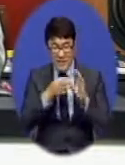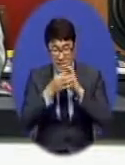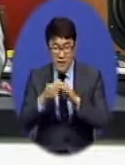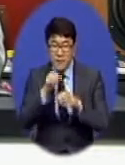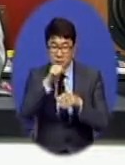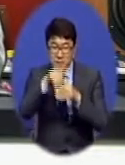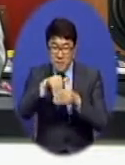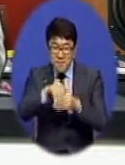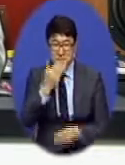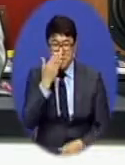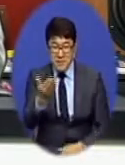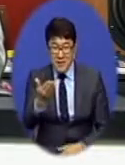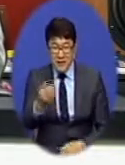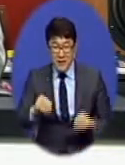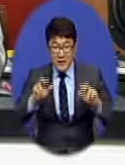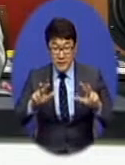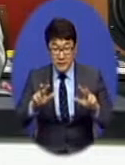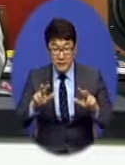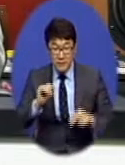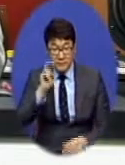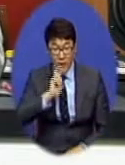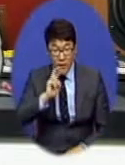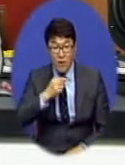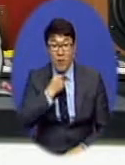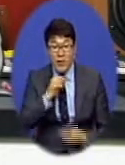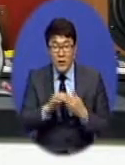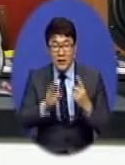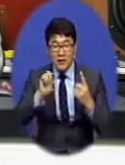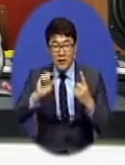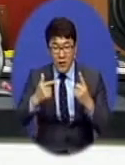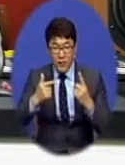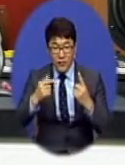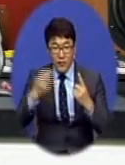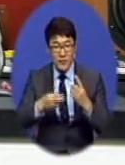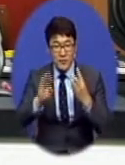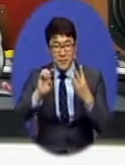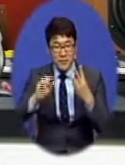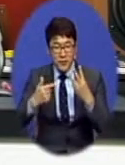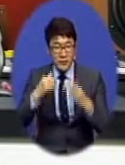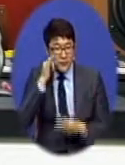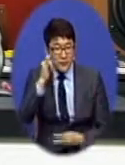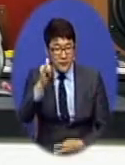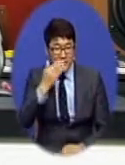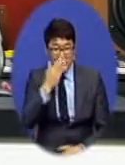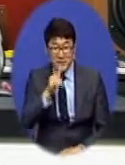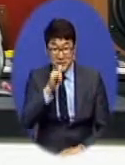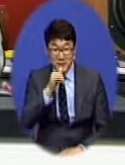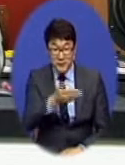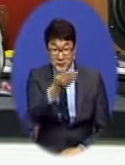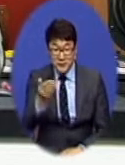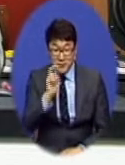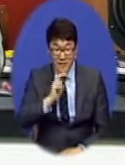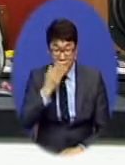투표는 이루어집니다. 그렇습니다. 생방송 중에 노래 참여는 1번 지정곡 부르기와 3번 무반주 노래 부르기로 방송에 참여하실